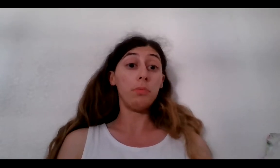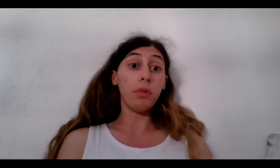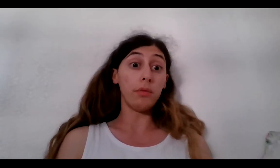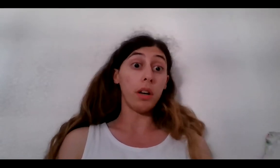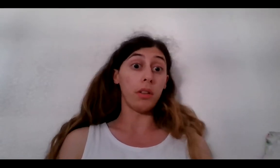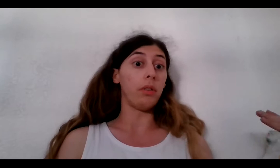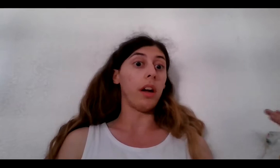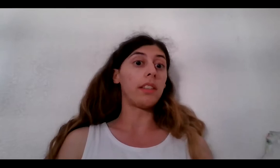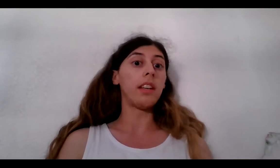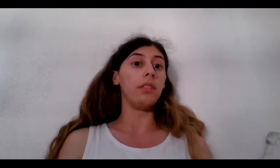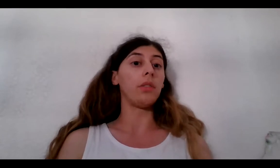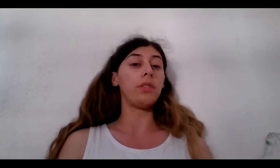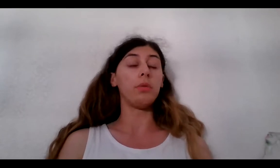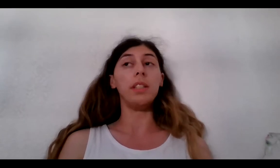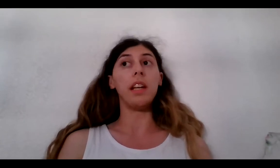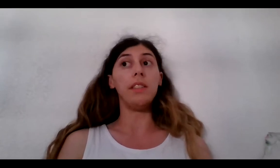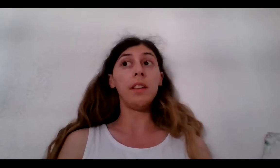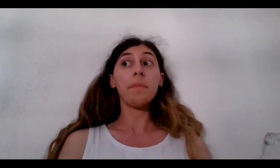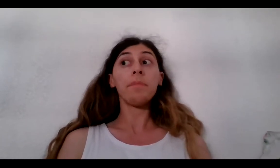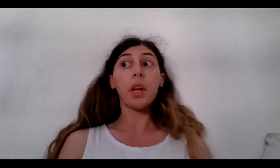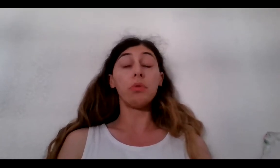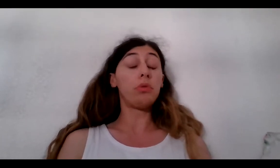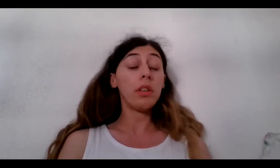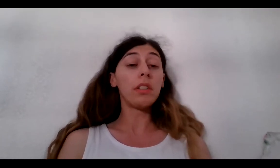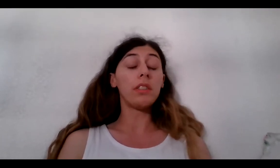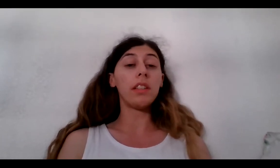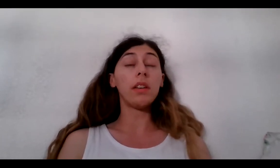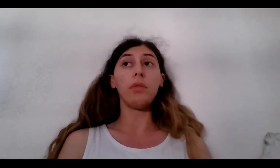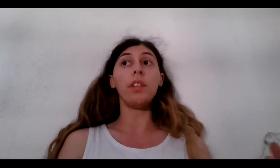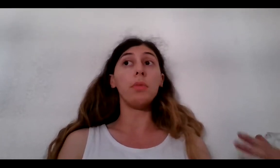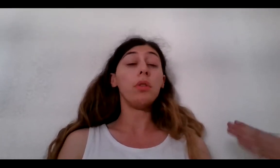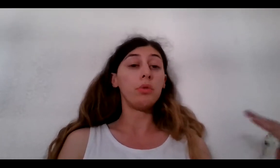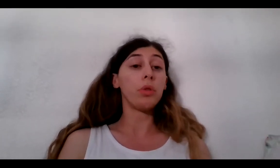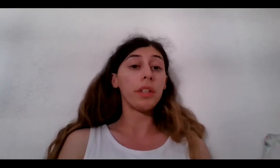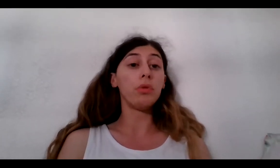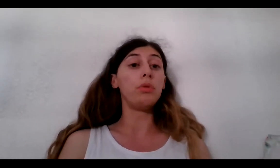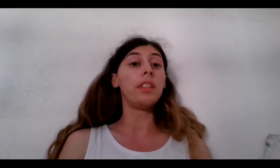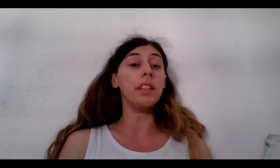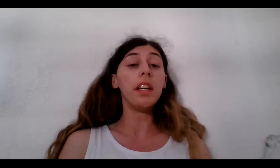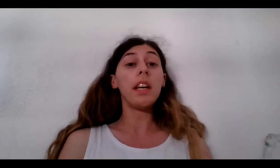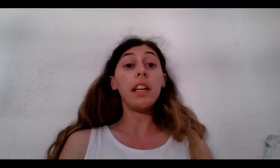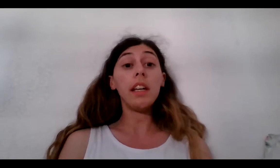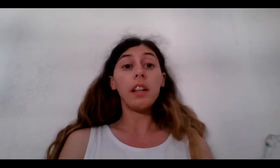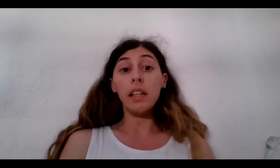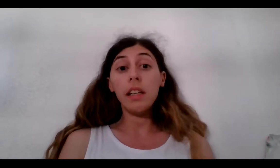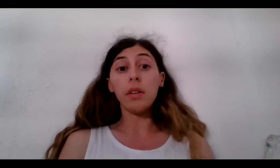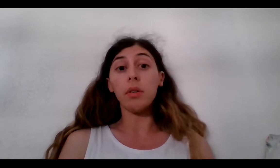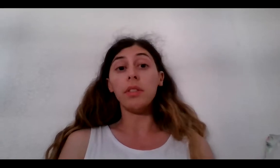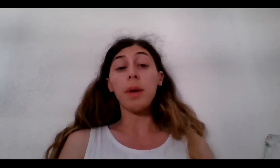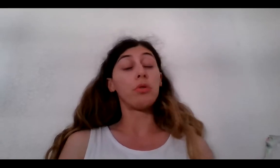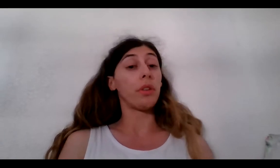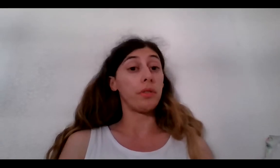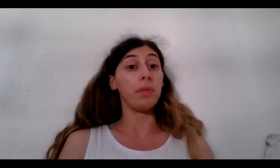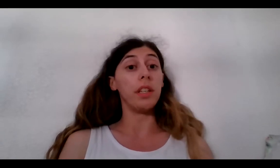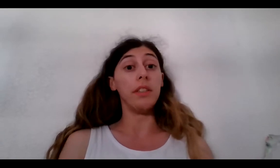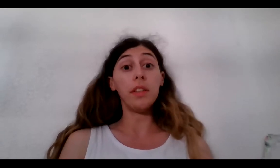indication pour avoir accès à une transition médicalisée, c'est finalement de tenter de se suicider, et les